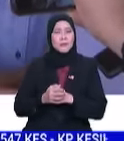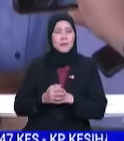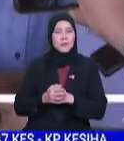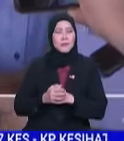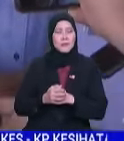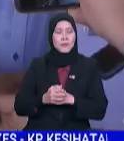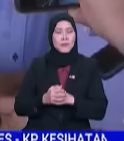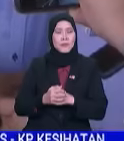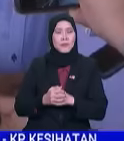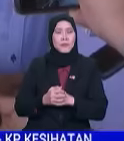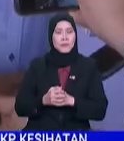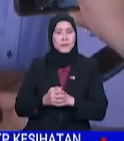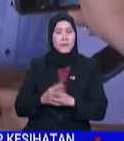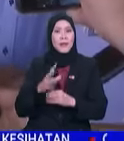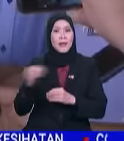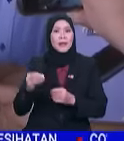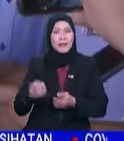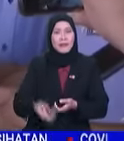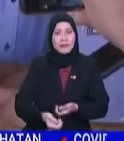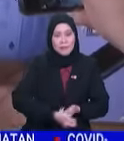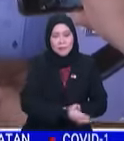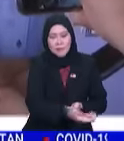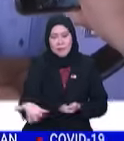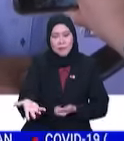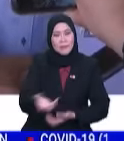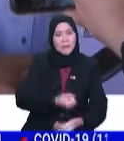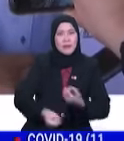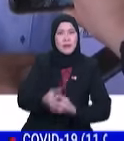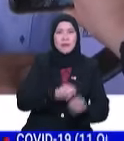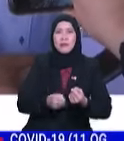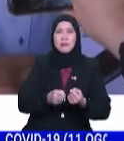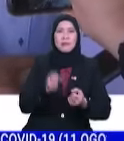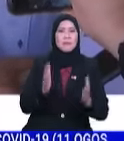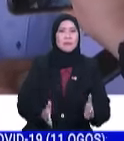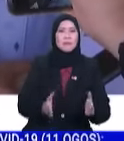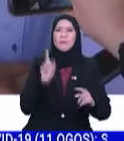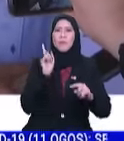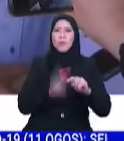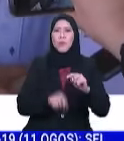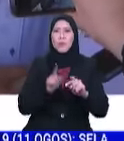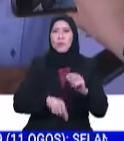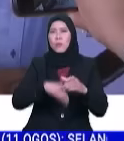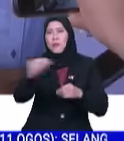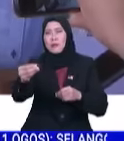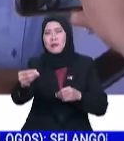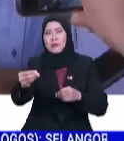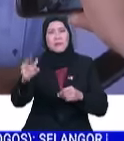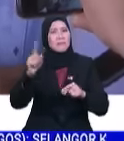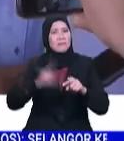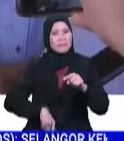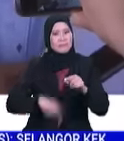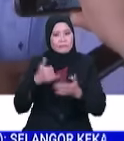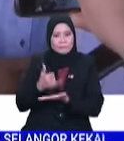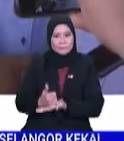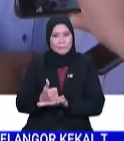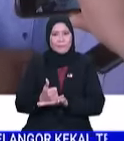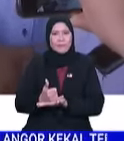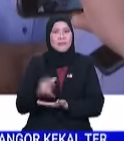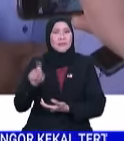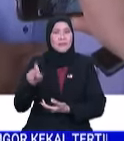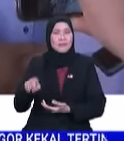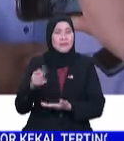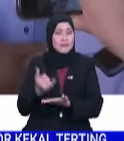tidak boleh ke laut. Kalau ke laut, dia tidak boleh menjual sebab dia tak boleh keluar daripada kawasan ini. Maka